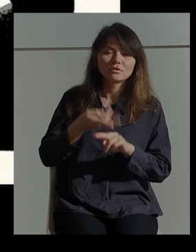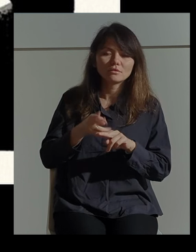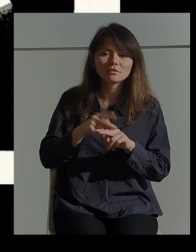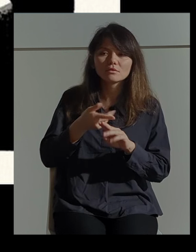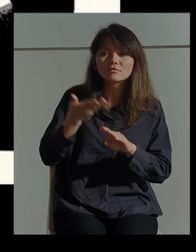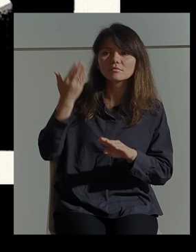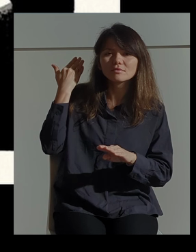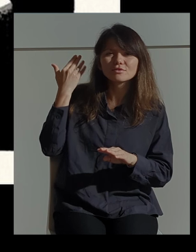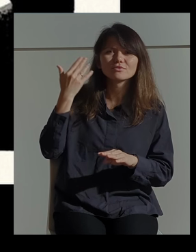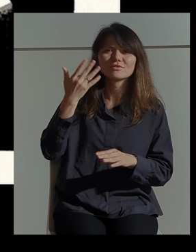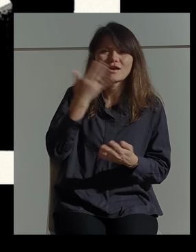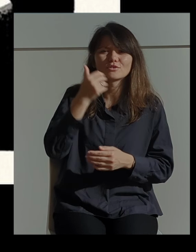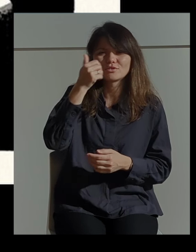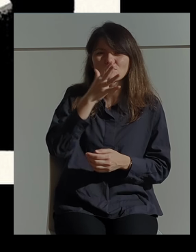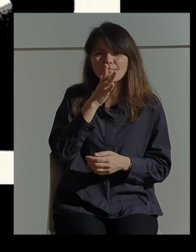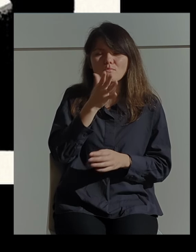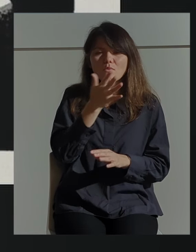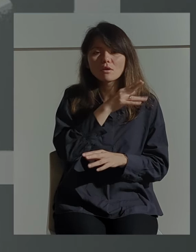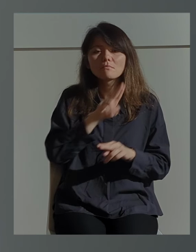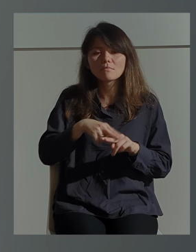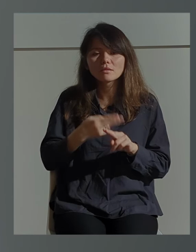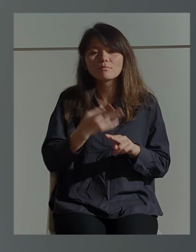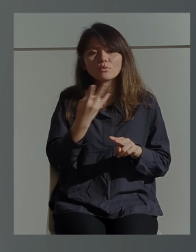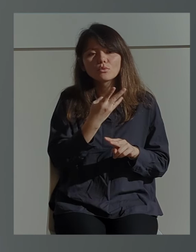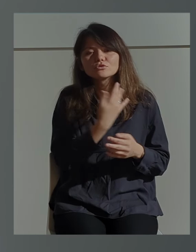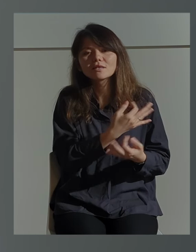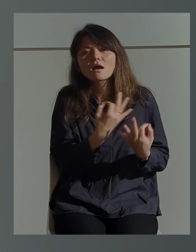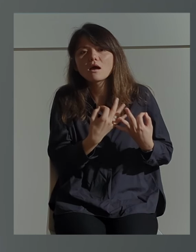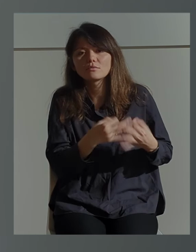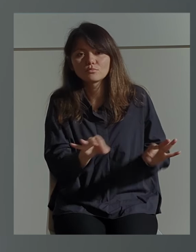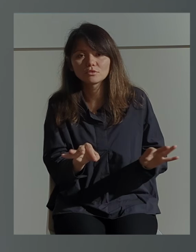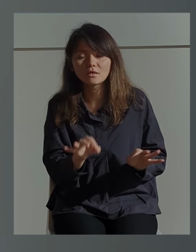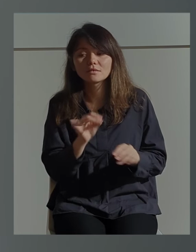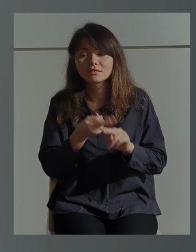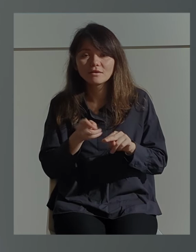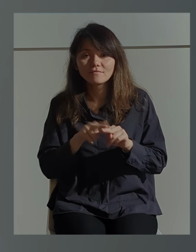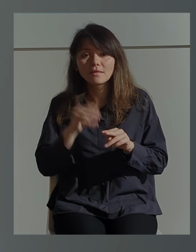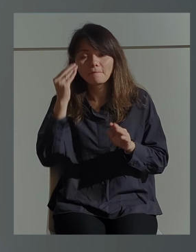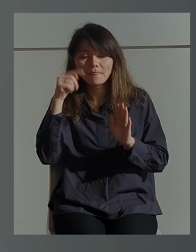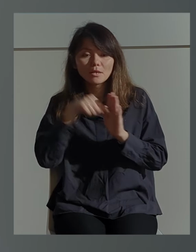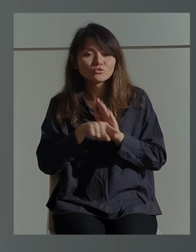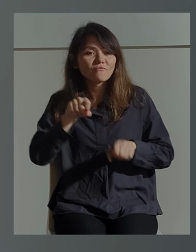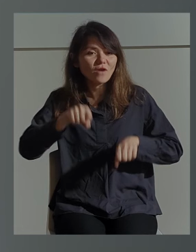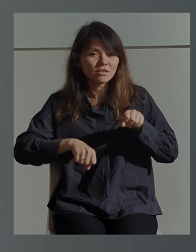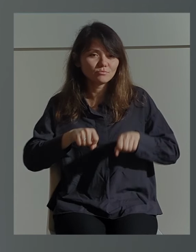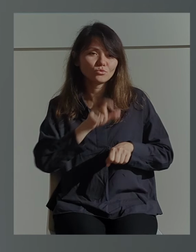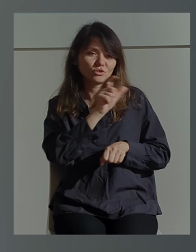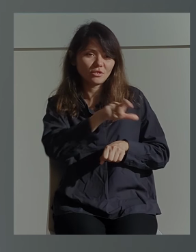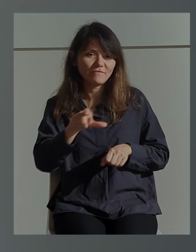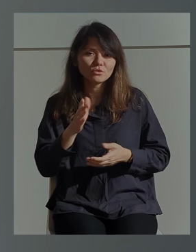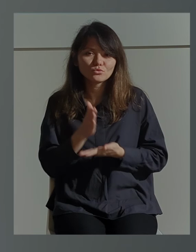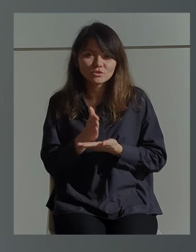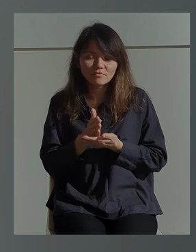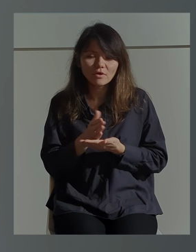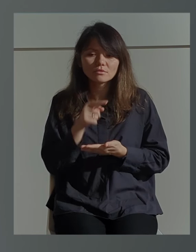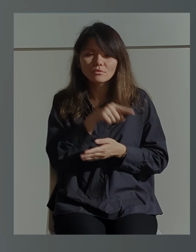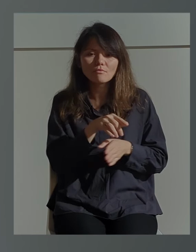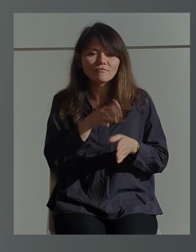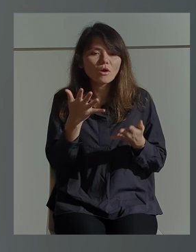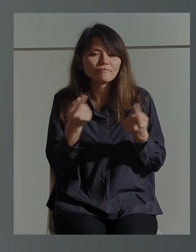давних пор И поэто лишь надо их отыскать и в этом смысле вот э возможность человеческого существования в таком полностью